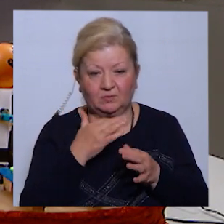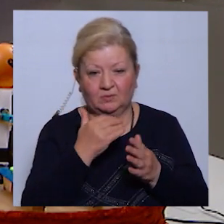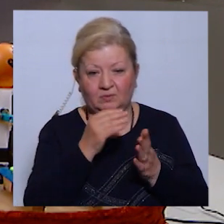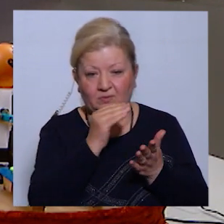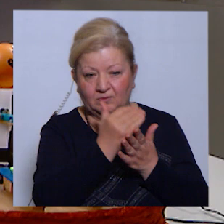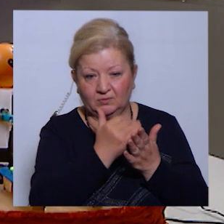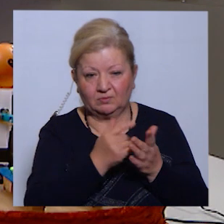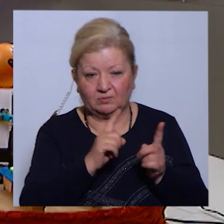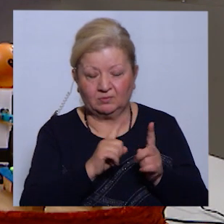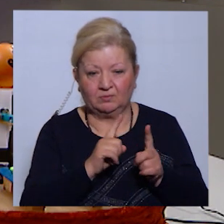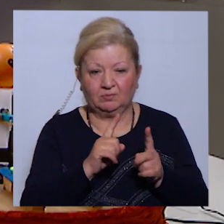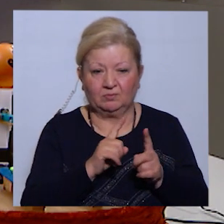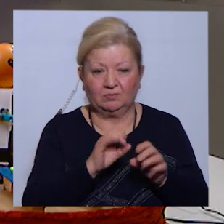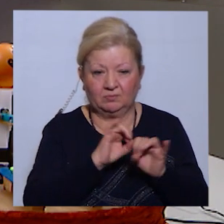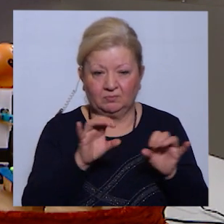განვიხილეთ.